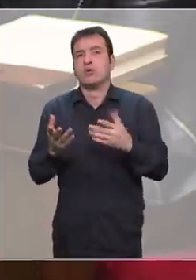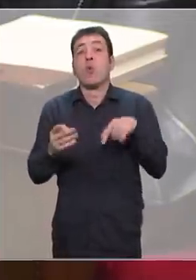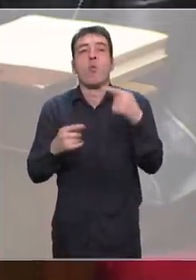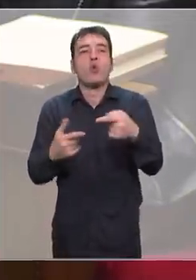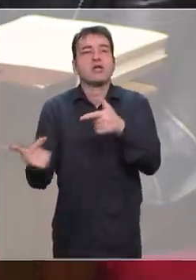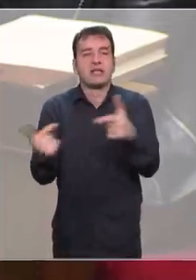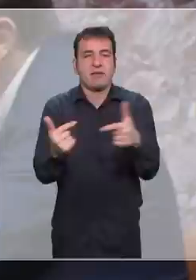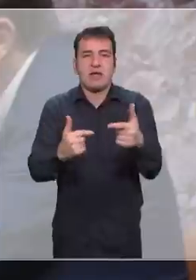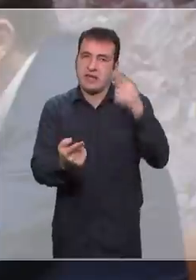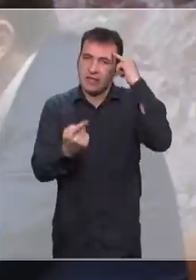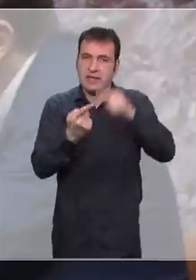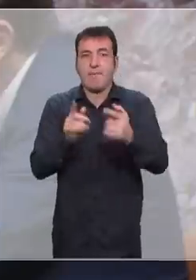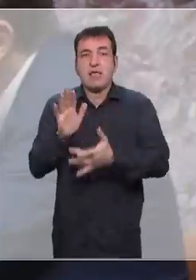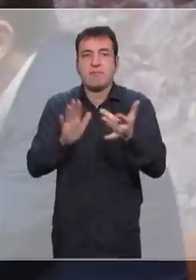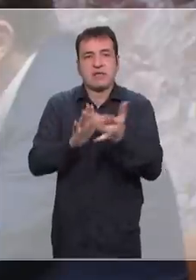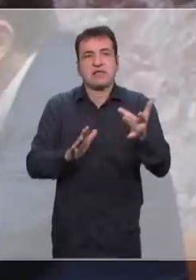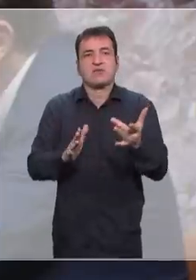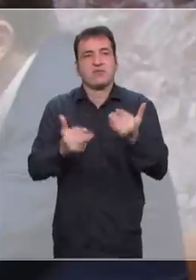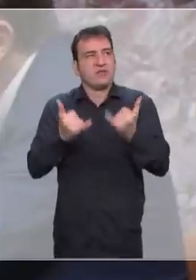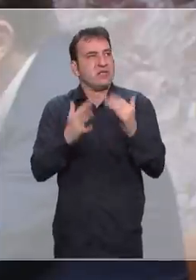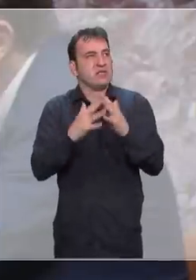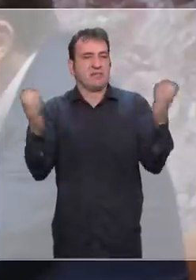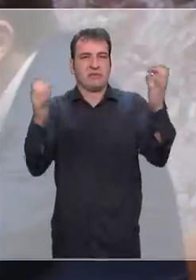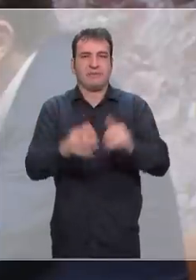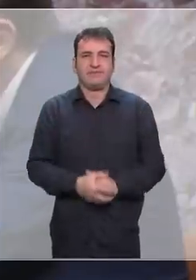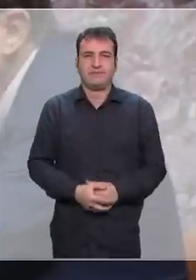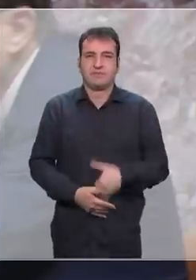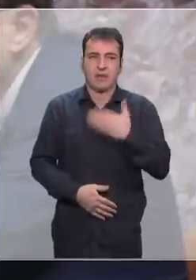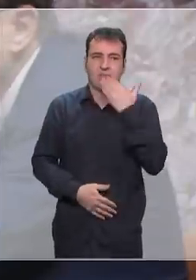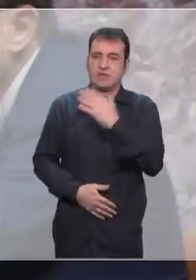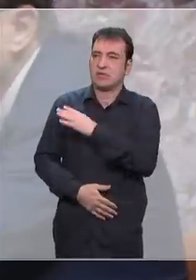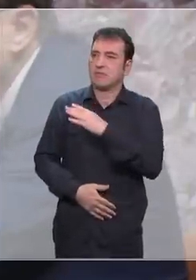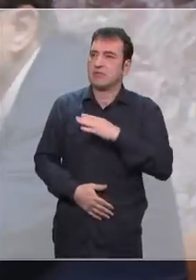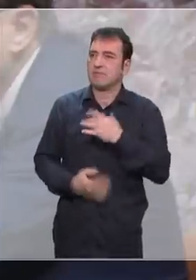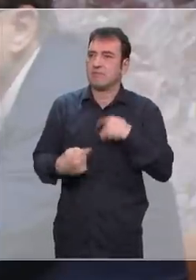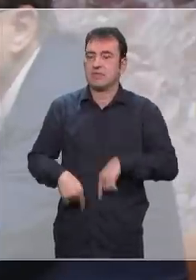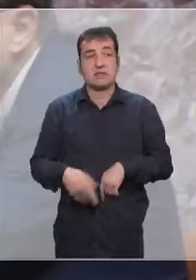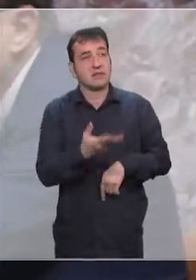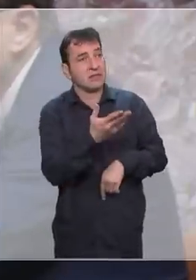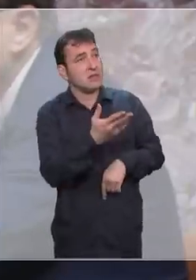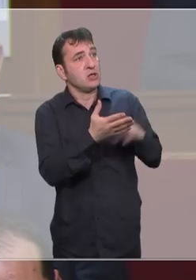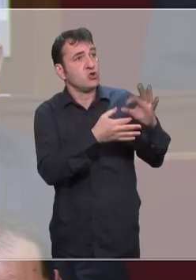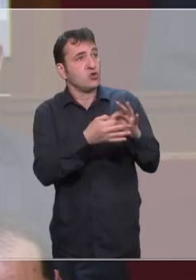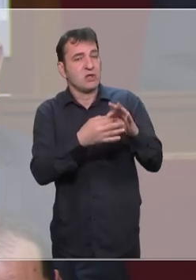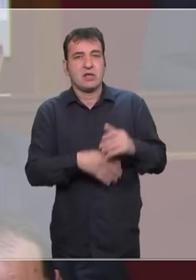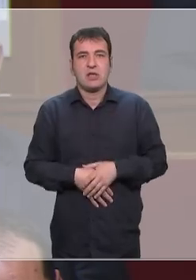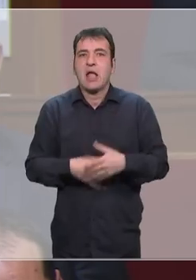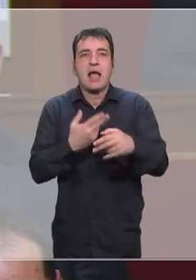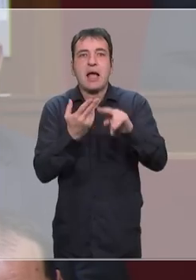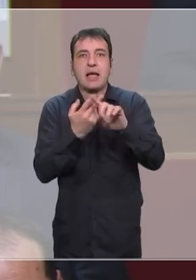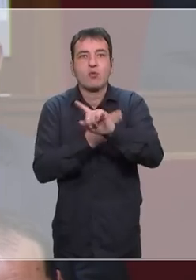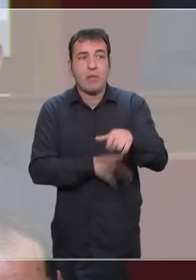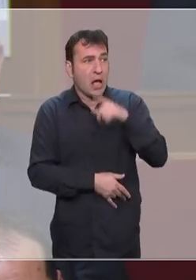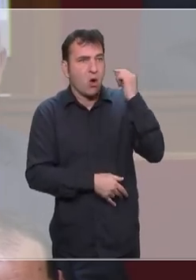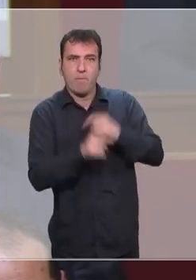Parlement. Je vous remercie, Madame la Ministre. Monsieur Rancoul. Madame la Ministre, vous ne répondez pas. Que faisait encore cet homme